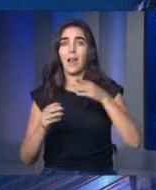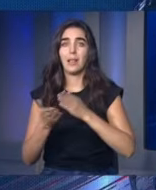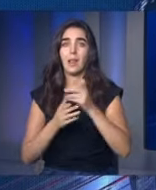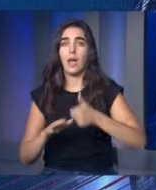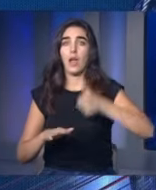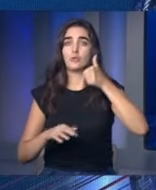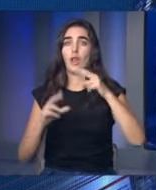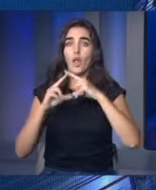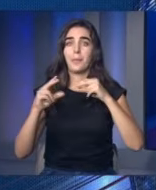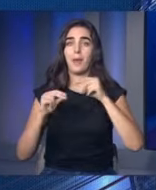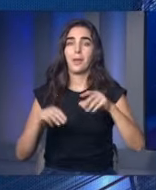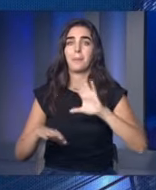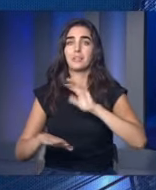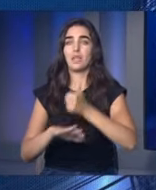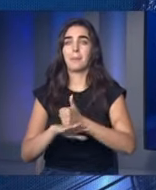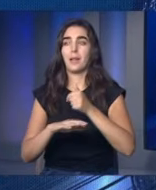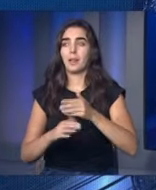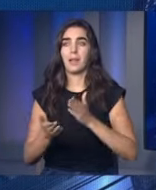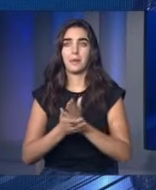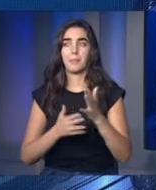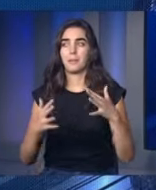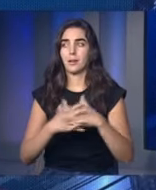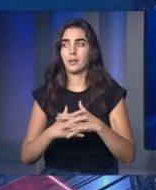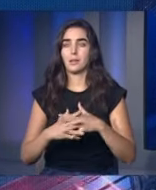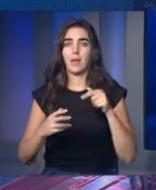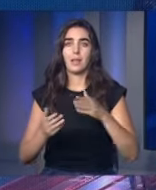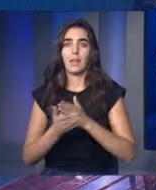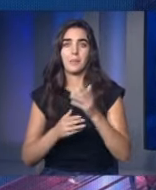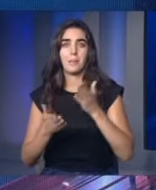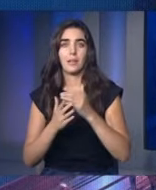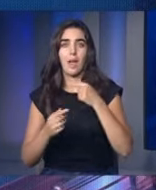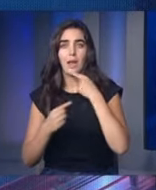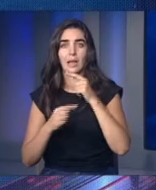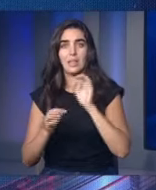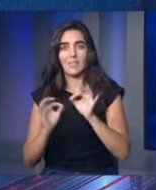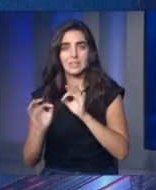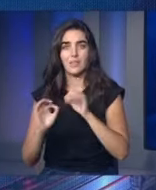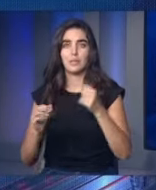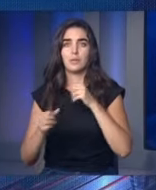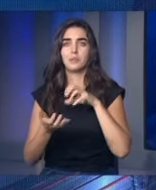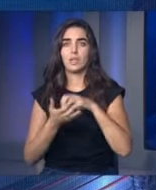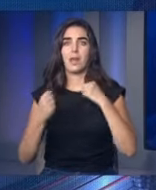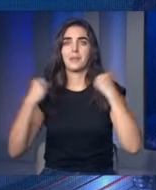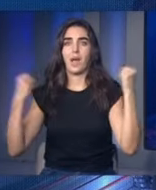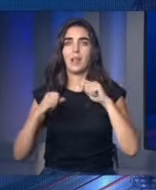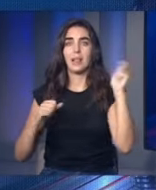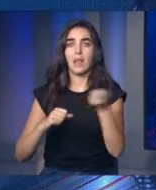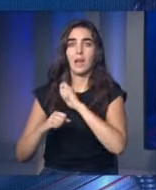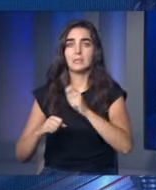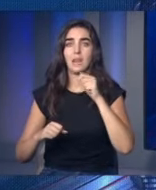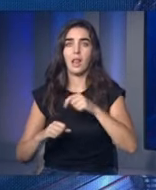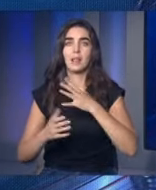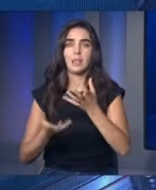فوز اللبناني بنجامان حسن على الأمريكي كريستوفر أوبانكس في الدور الأول من مسابقة فرد